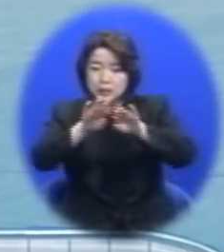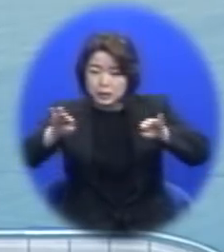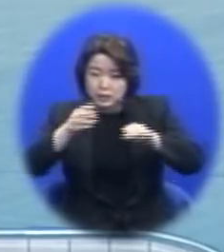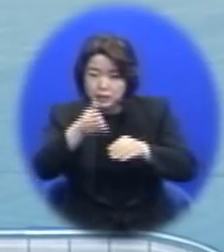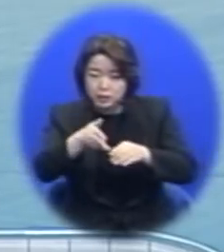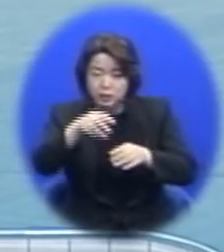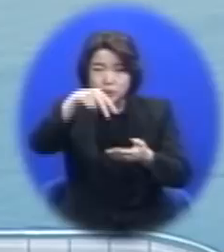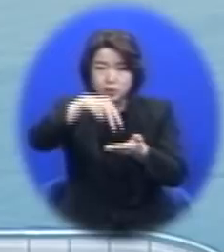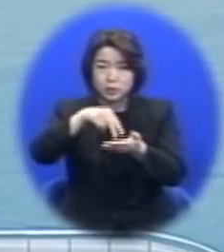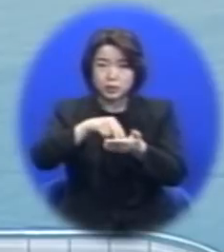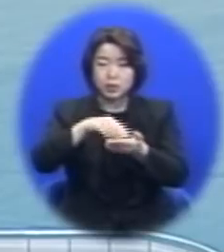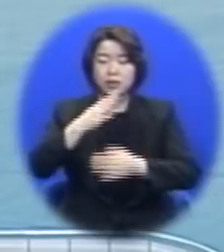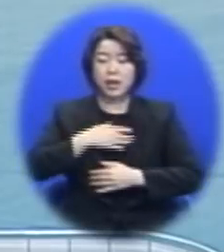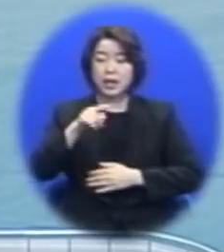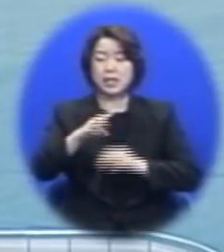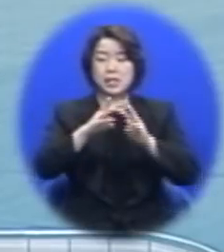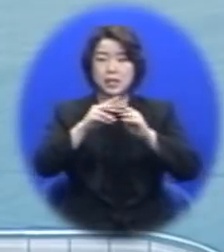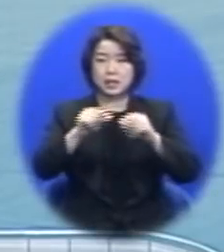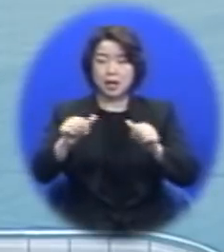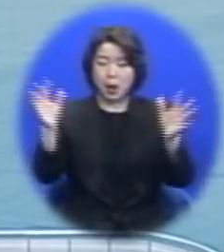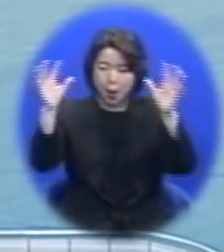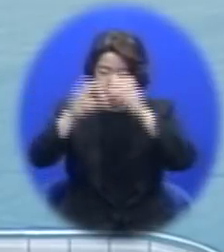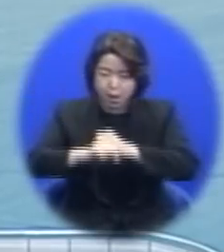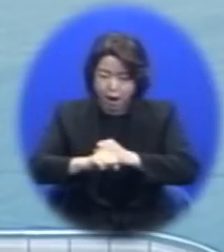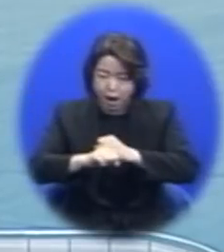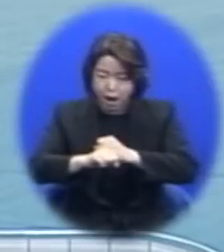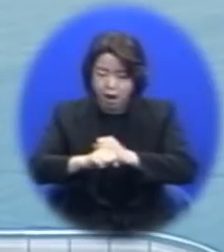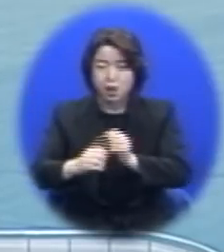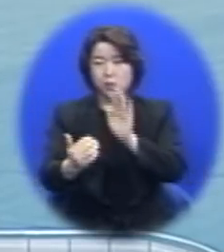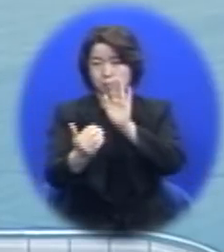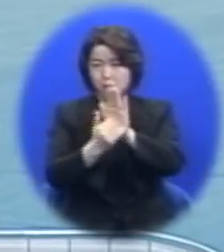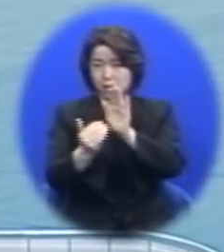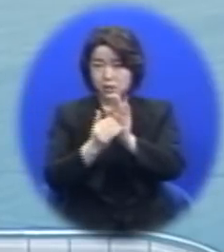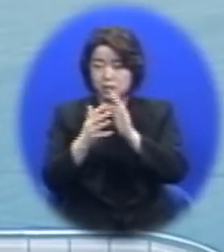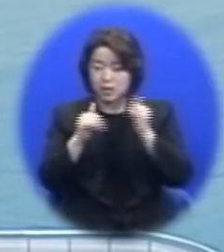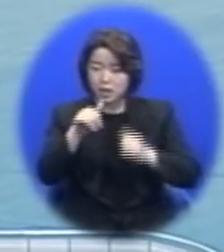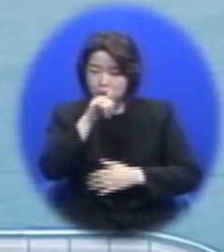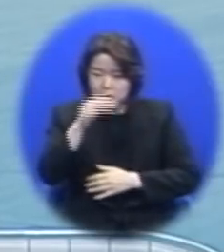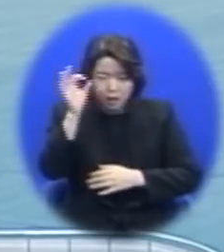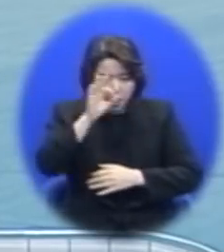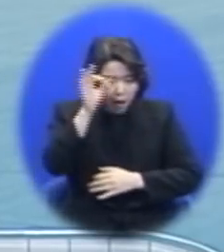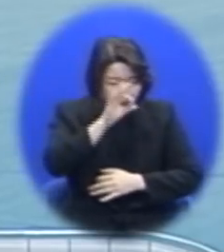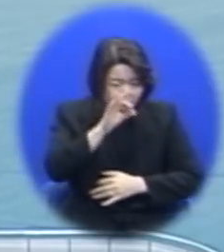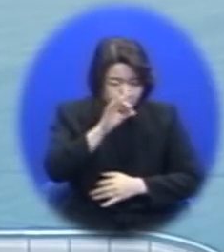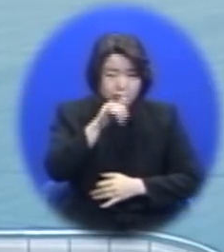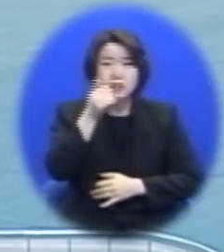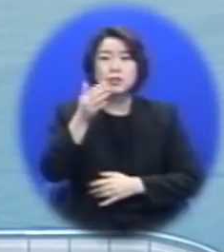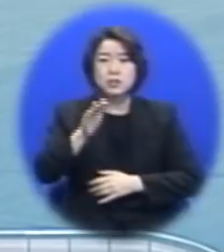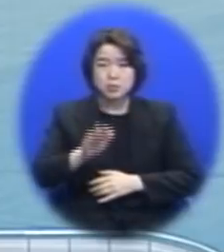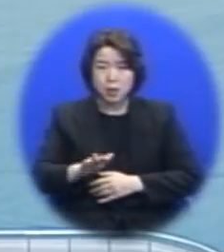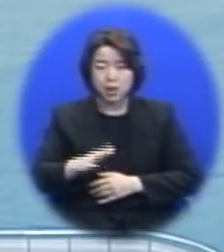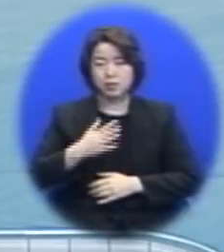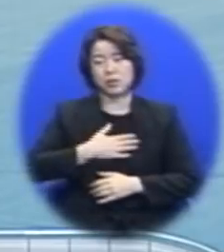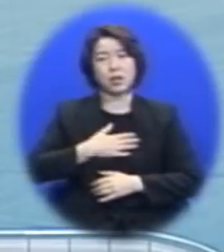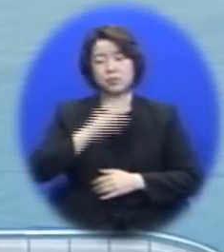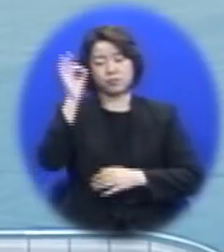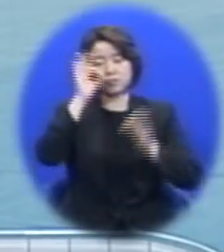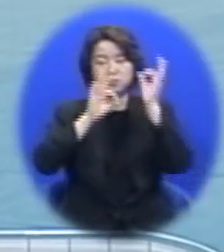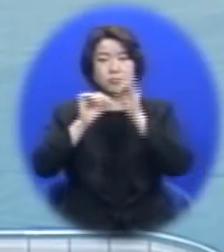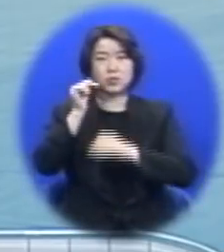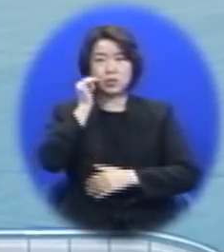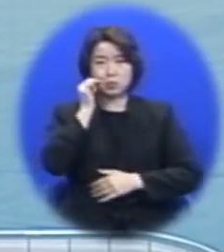땅을 멸망시키지 못하게 막는 사람이 있는가 찾아보았으나 나는 찾지